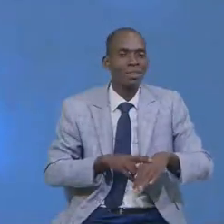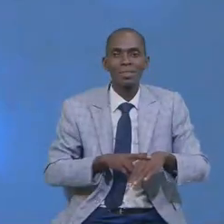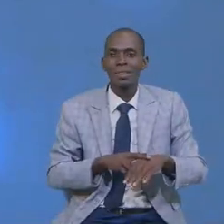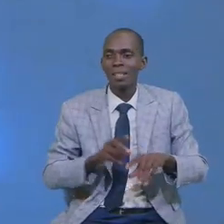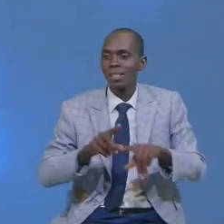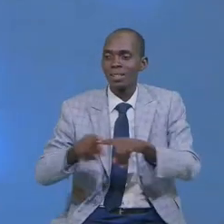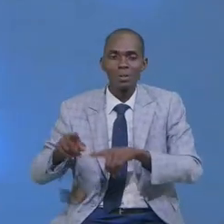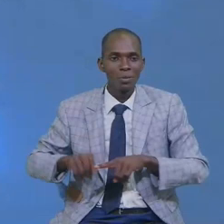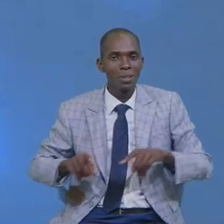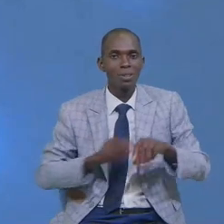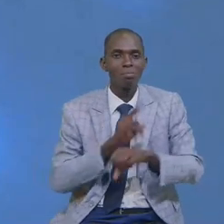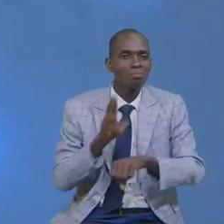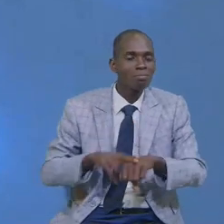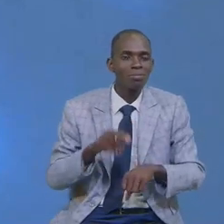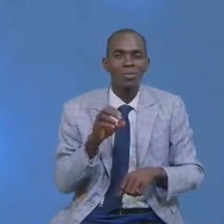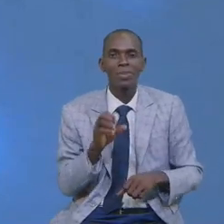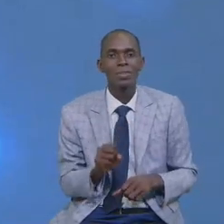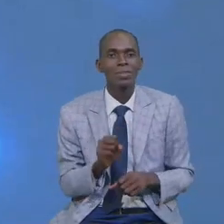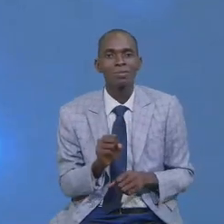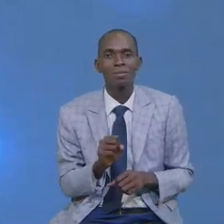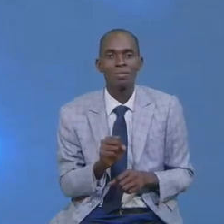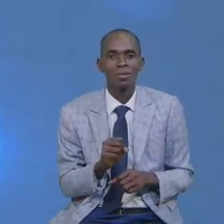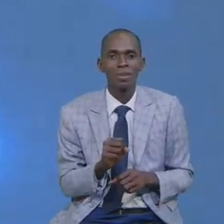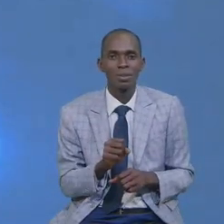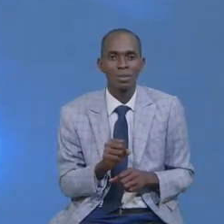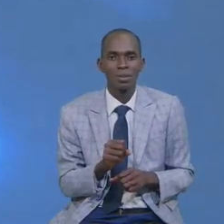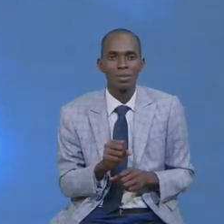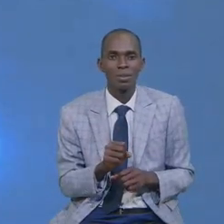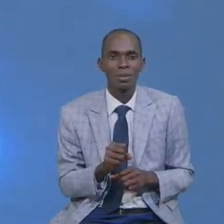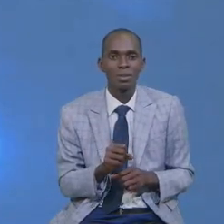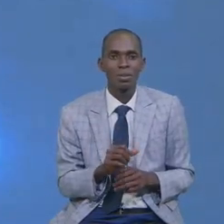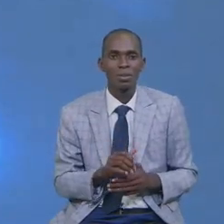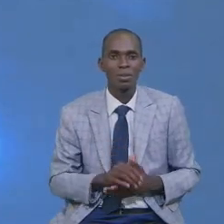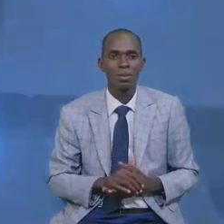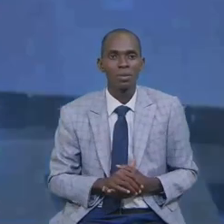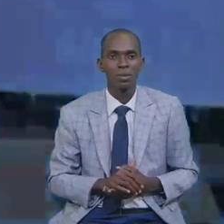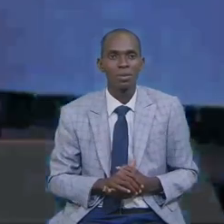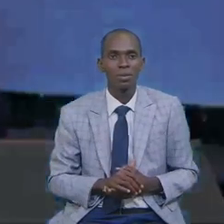un médiateur national différent dans chaque nation.